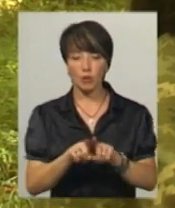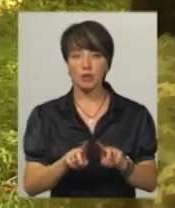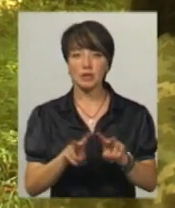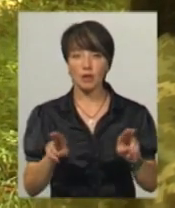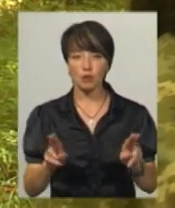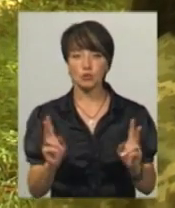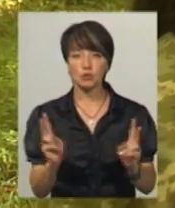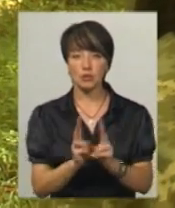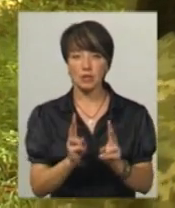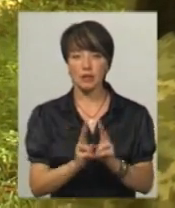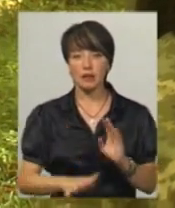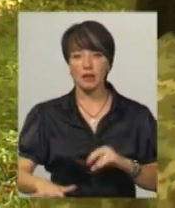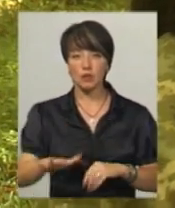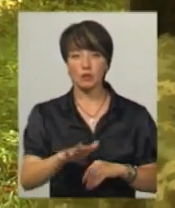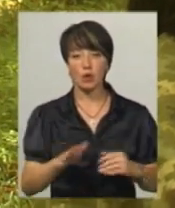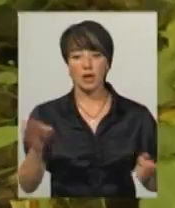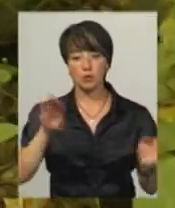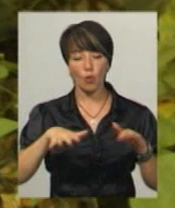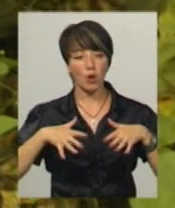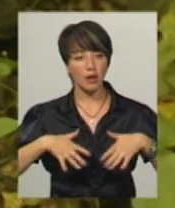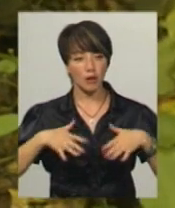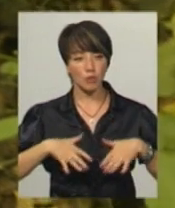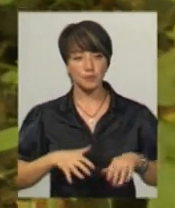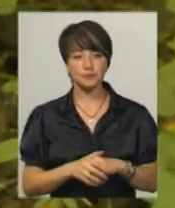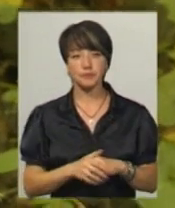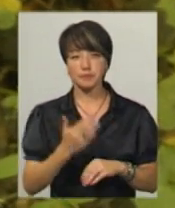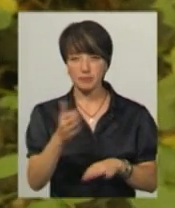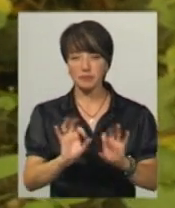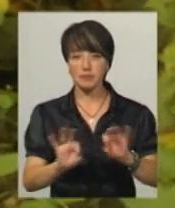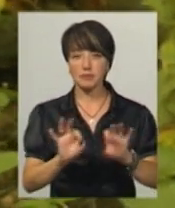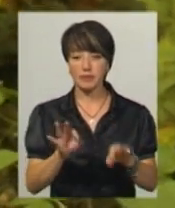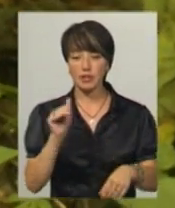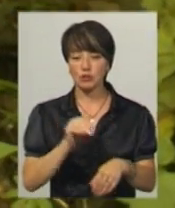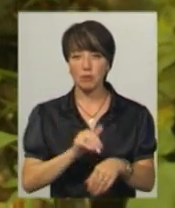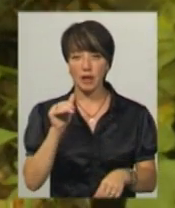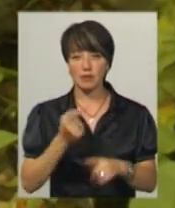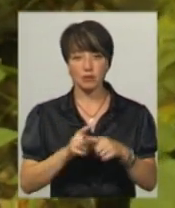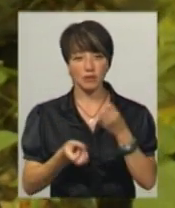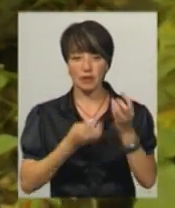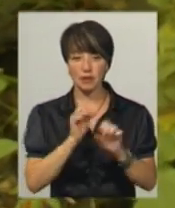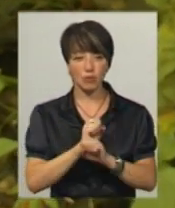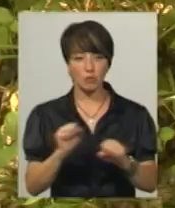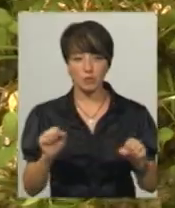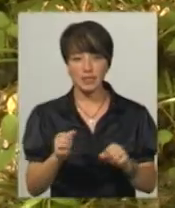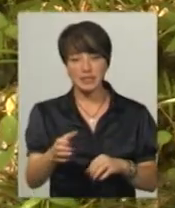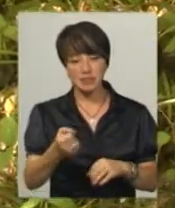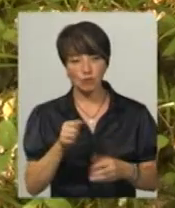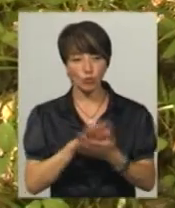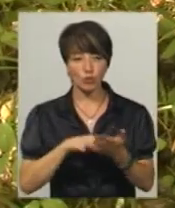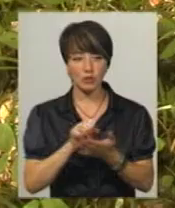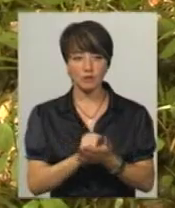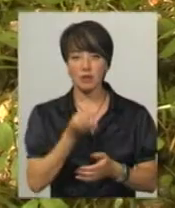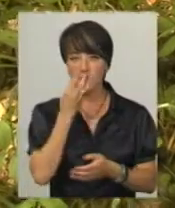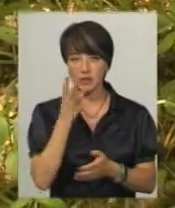зустрічається на території Гірського Криму. Зі слів Наталії Кратесюк, чіпати дикорослу орхідею не можна. За зірвану чи понівечену